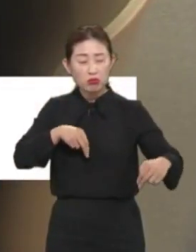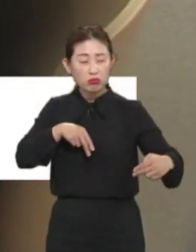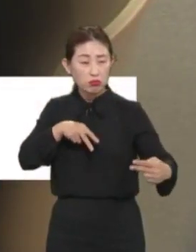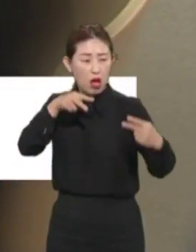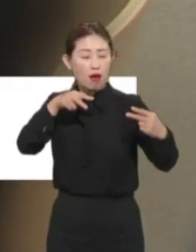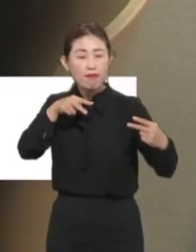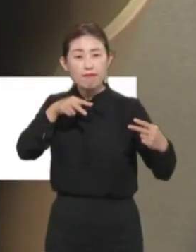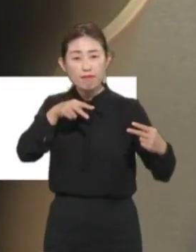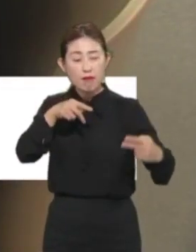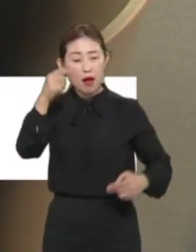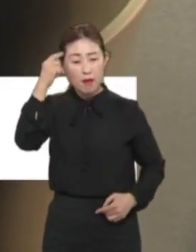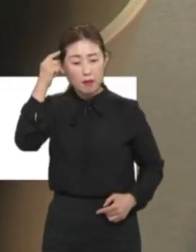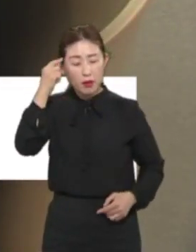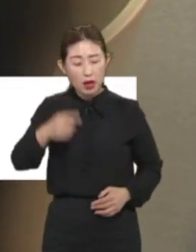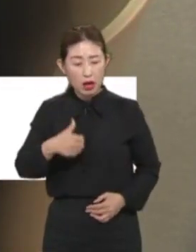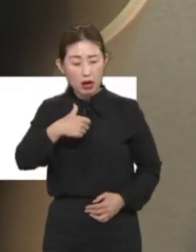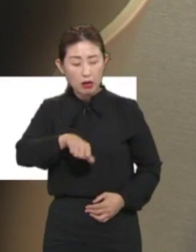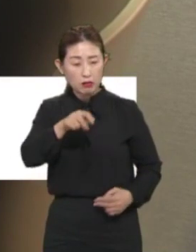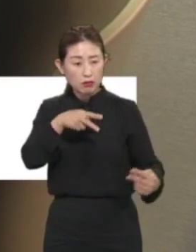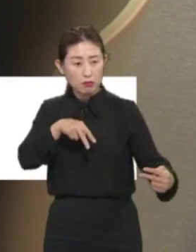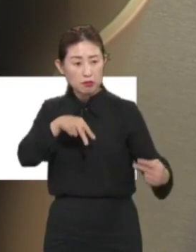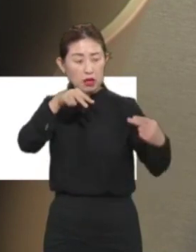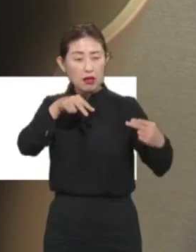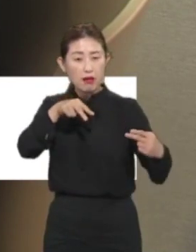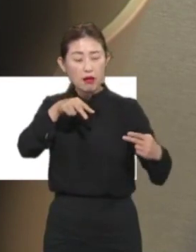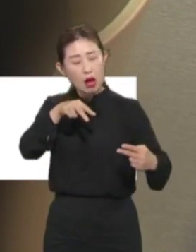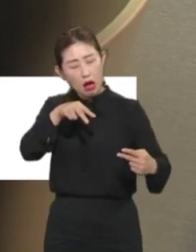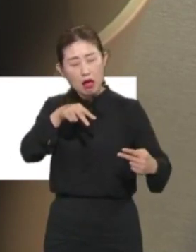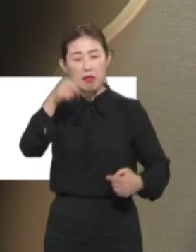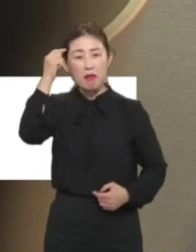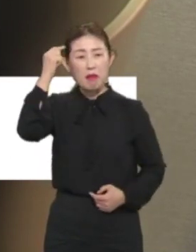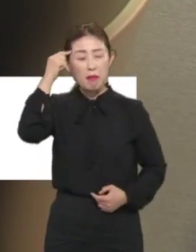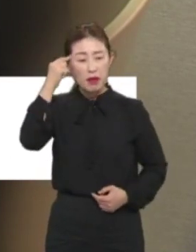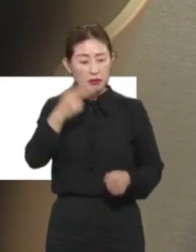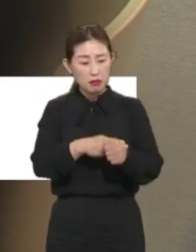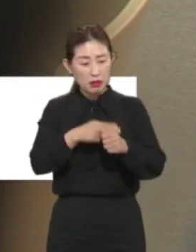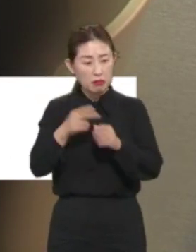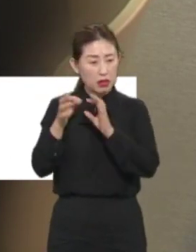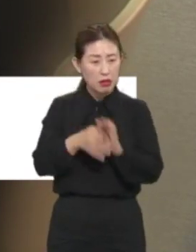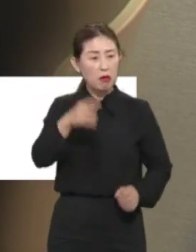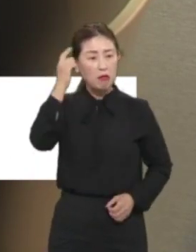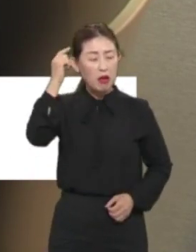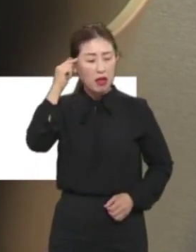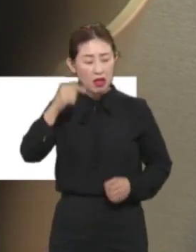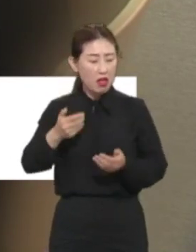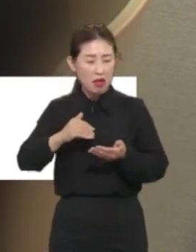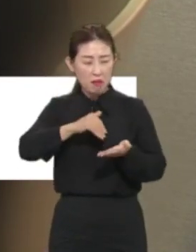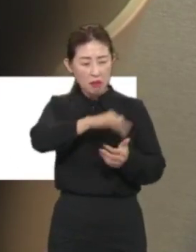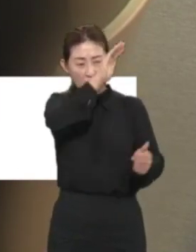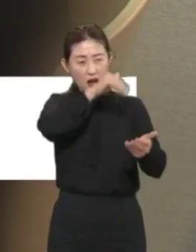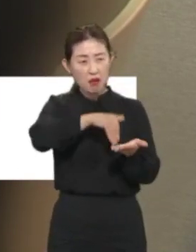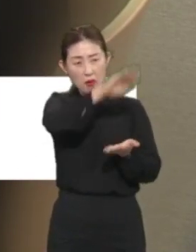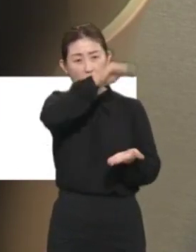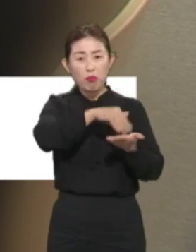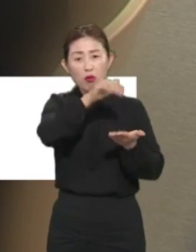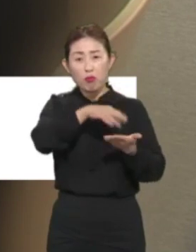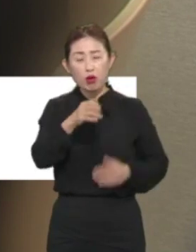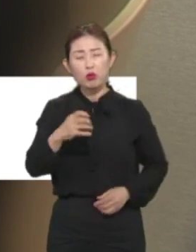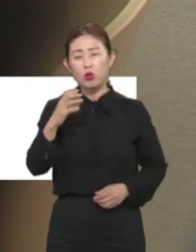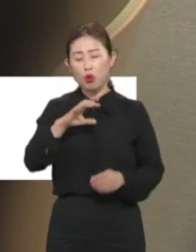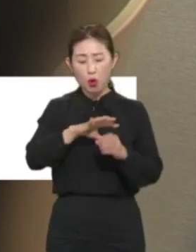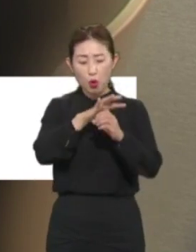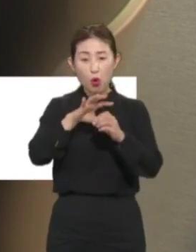그렇게 되는데 왜 우리 애하고 같은 복도에 그 선생을 집어넣었냐. 당장 딴 데로 옮겨라. 코로나